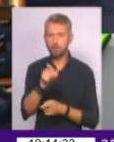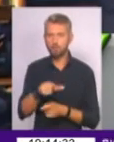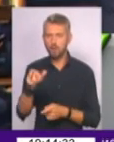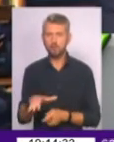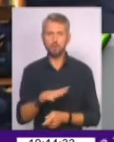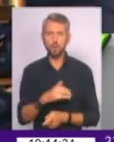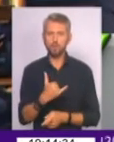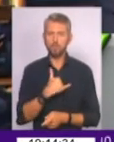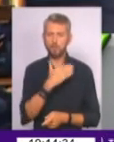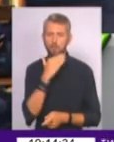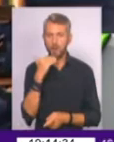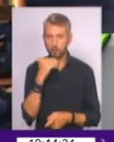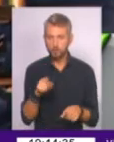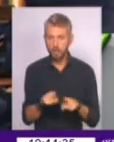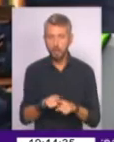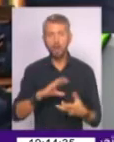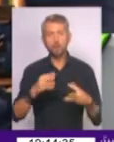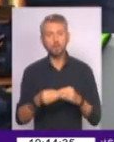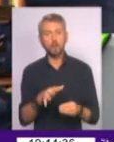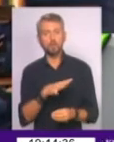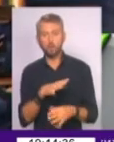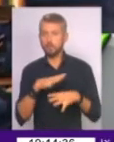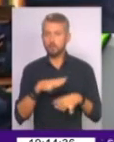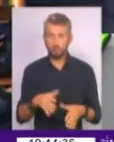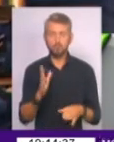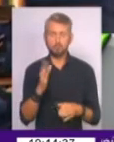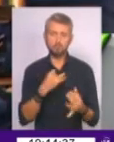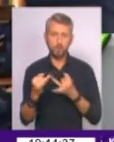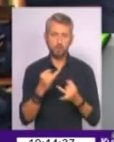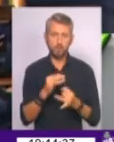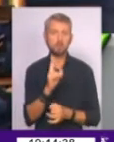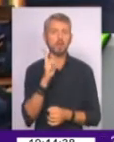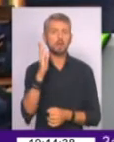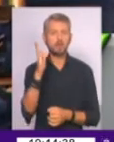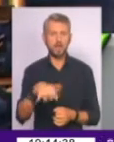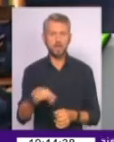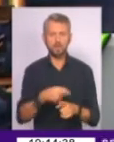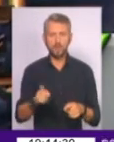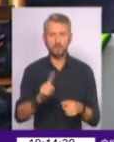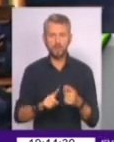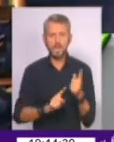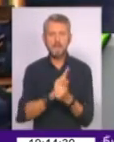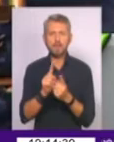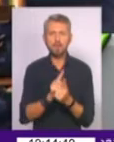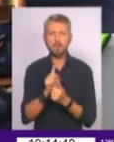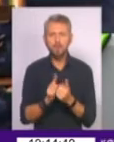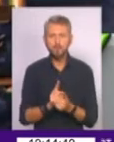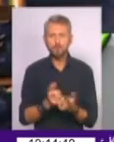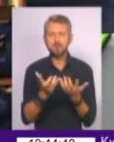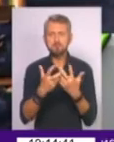у нас їх чимало, а ось чи був результат, про це також поговоримо. І як надалі весь оцей реформаторський